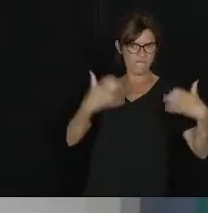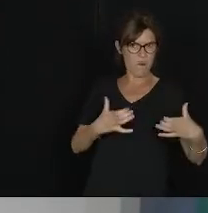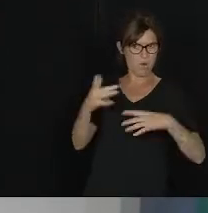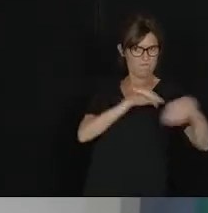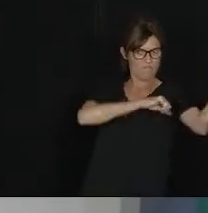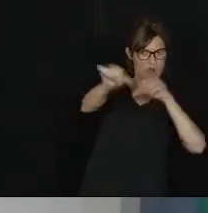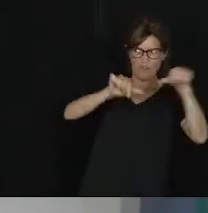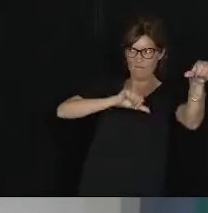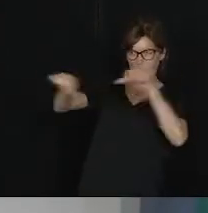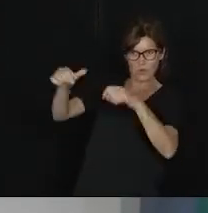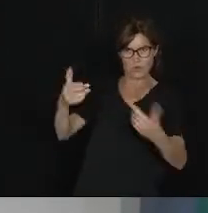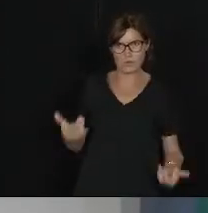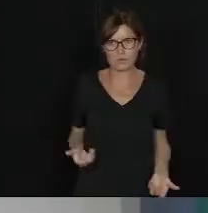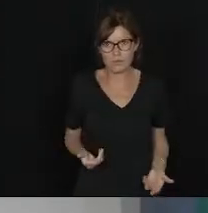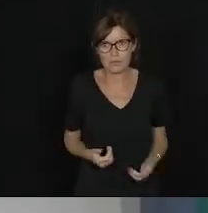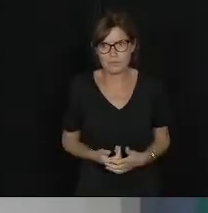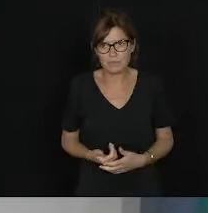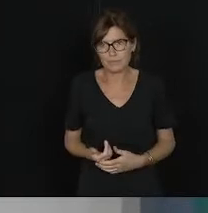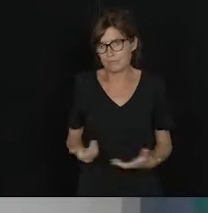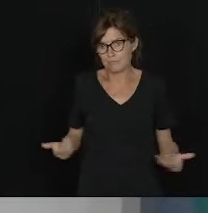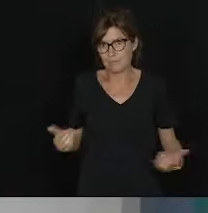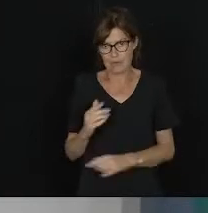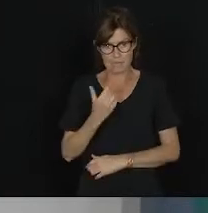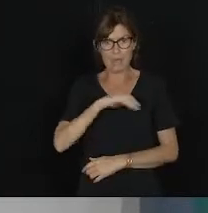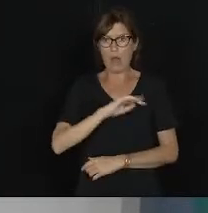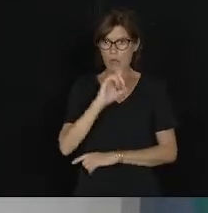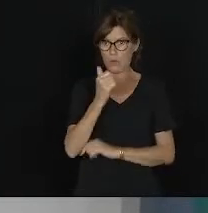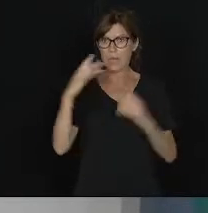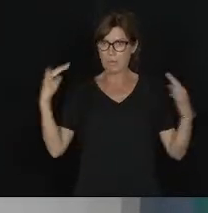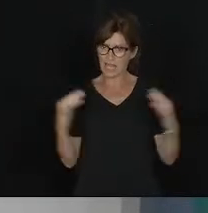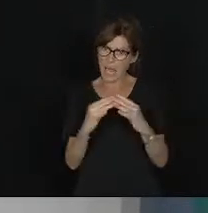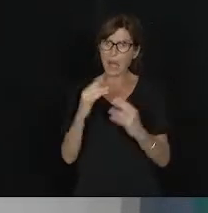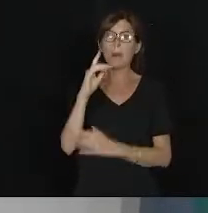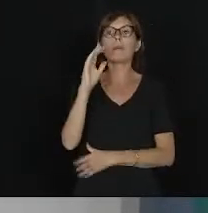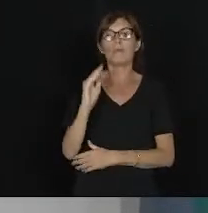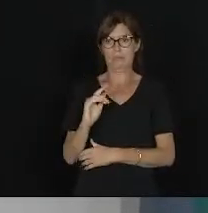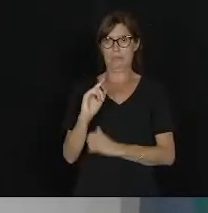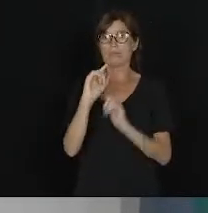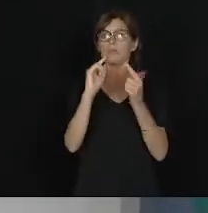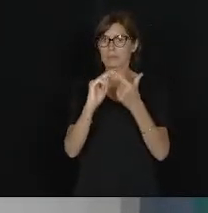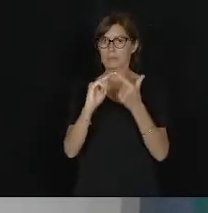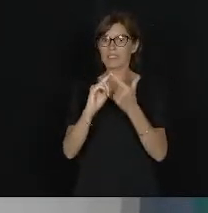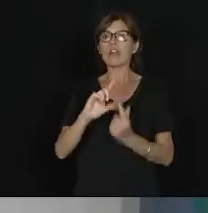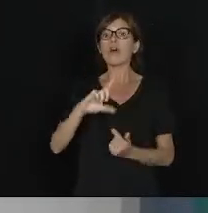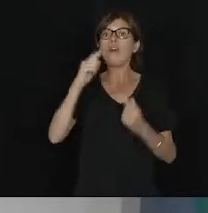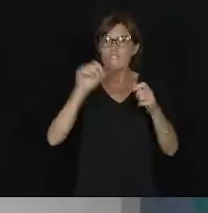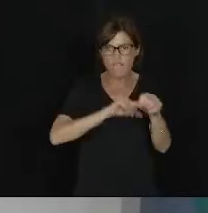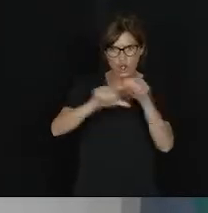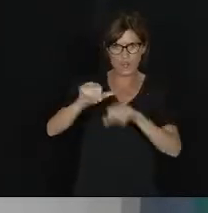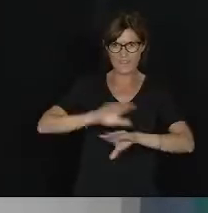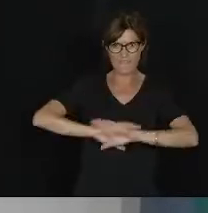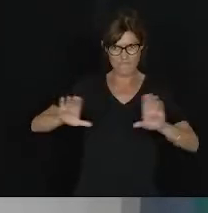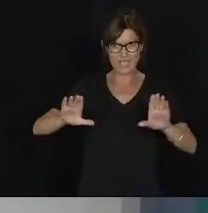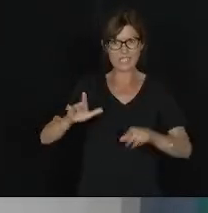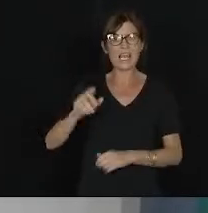cette deuxième guerre à partir de 1941, qui est une guerre non plus de vengeance, mais une guerre d'utopie. La guerre contre